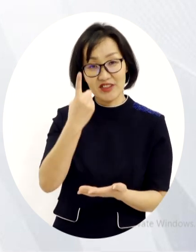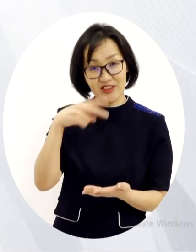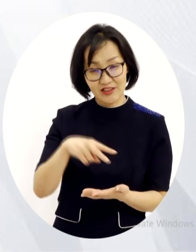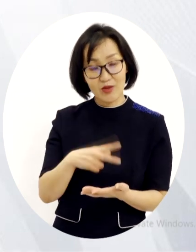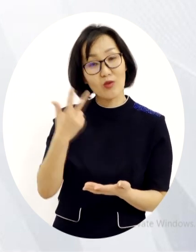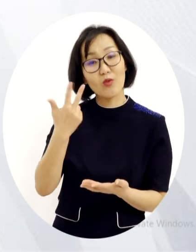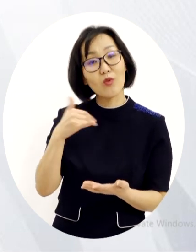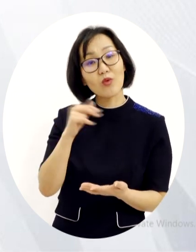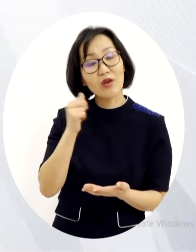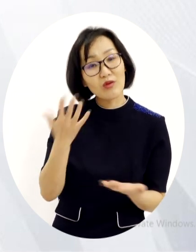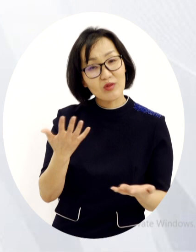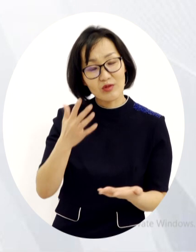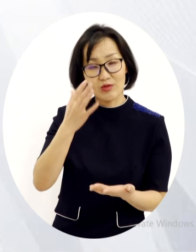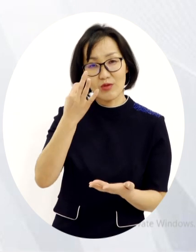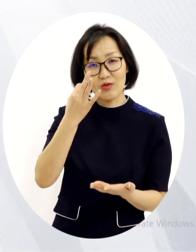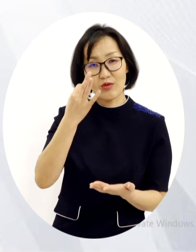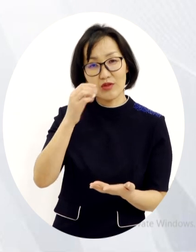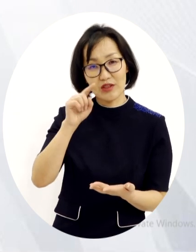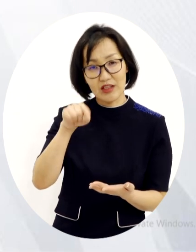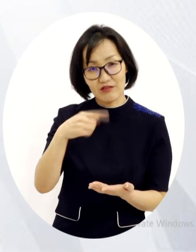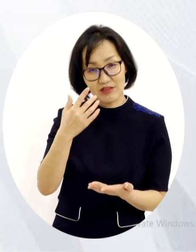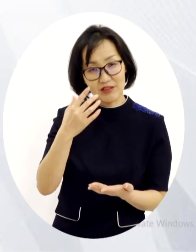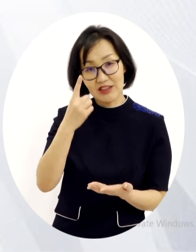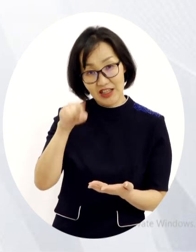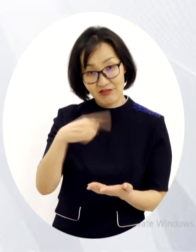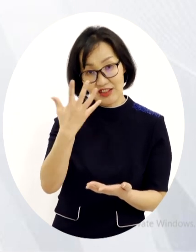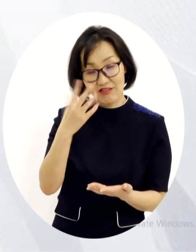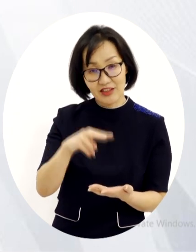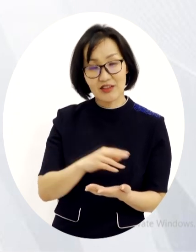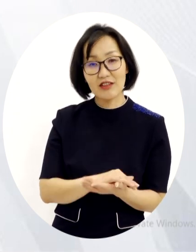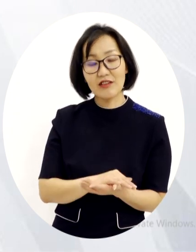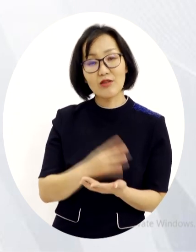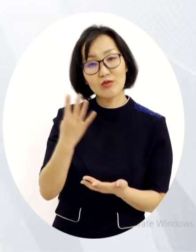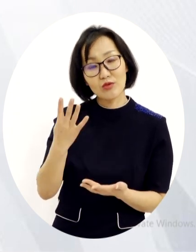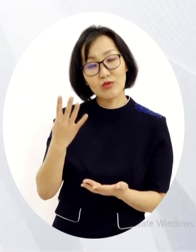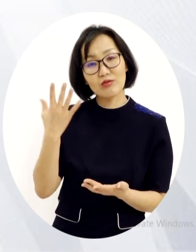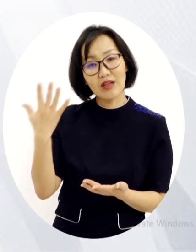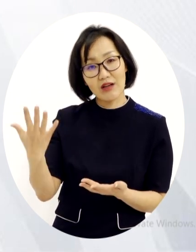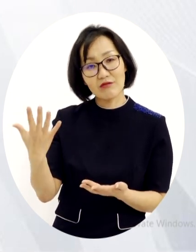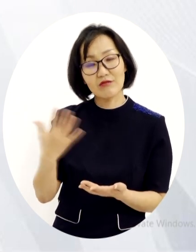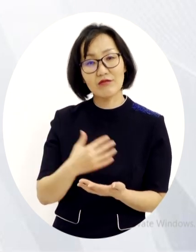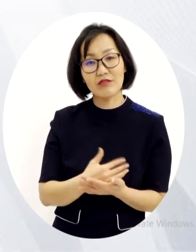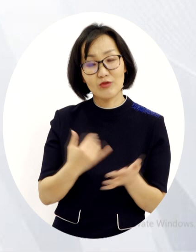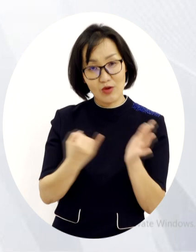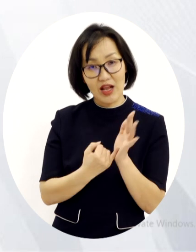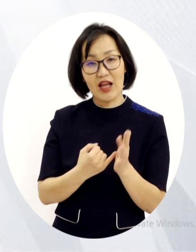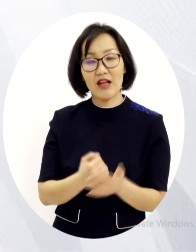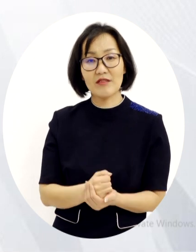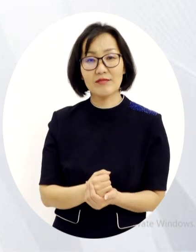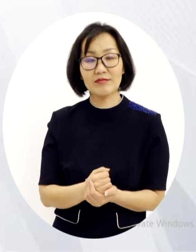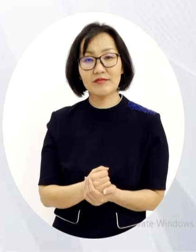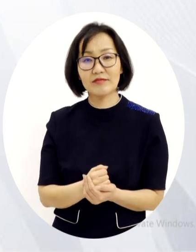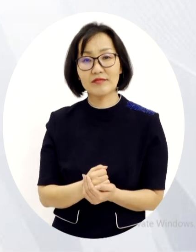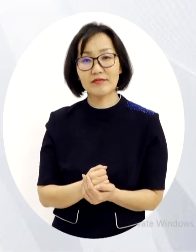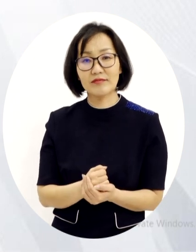1 литр 3 удаа угаахад 1.5 4 5 6